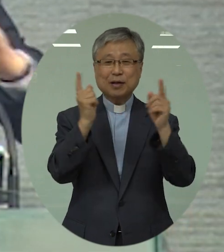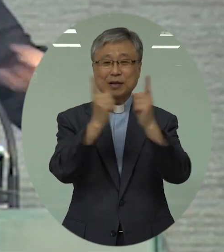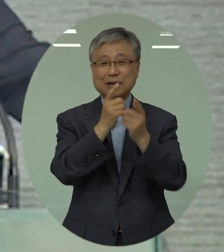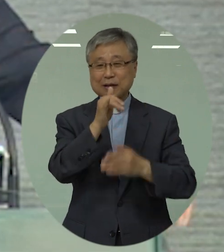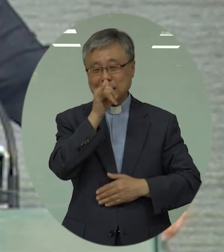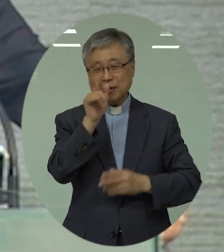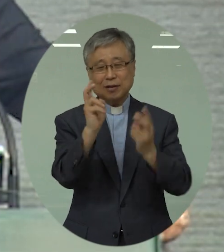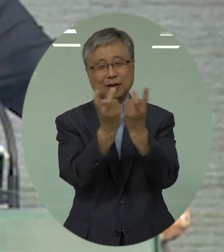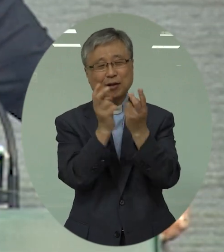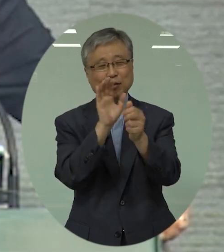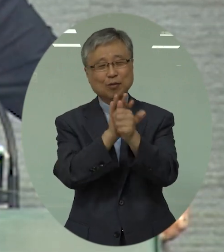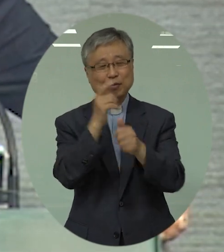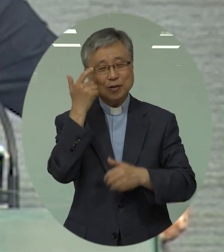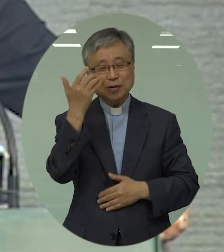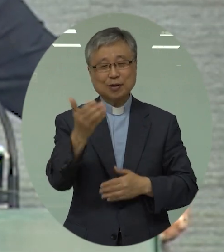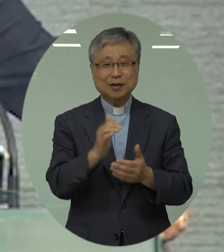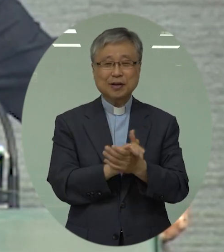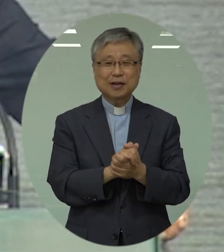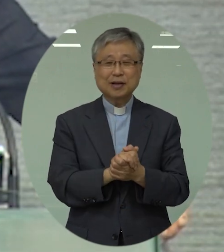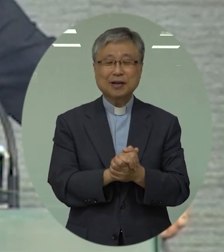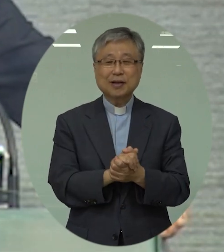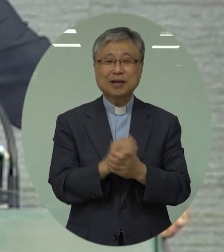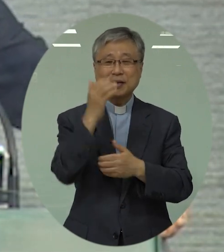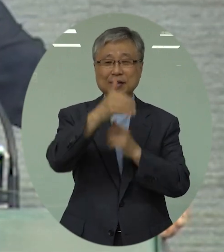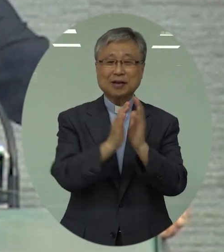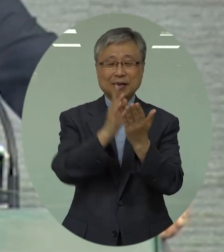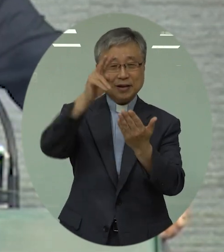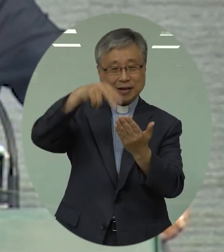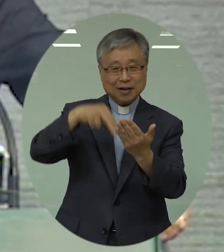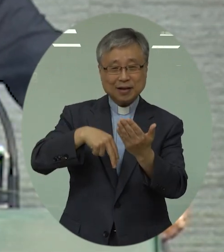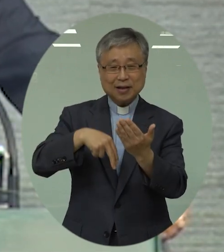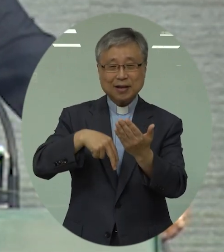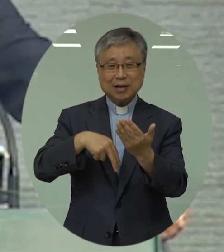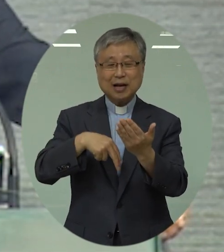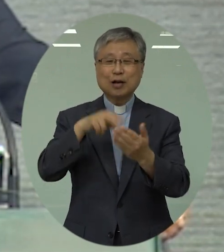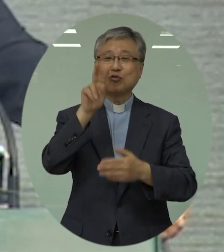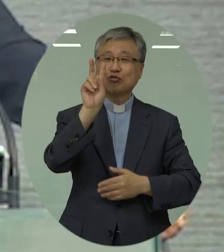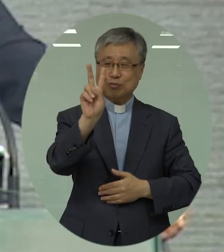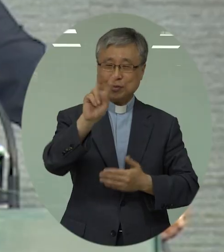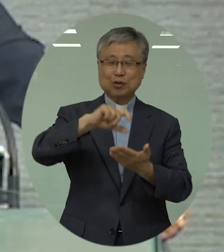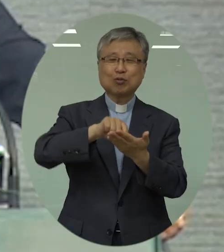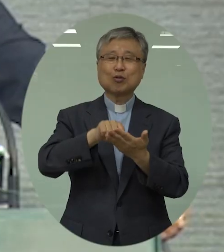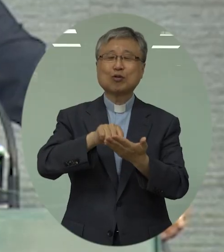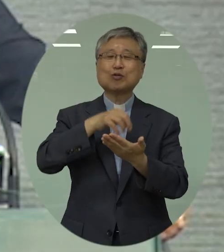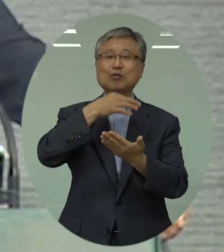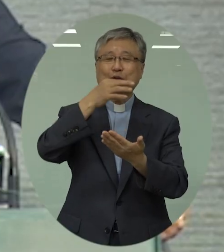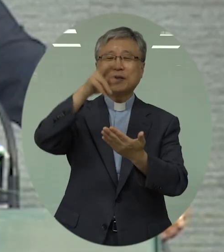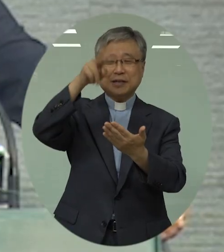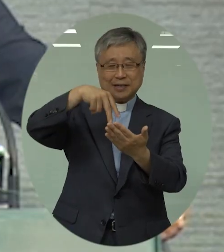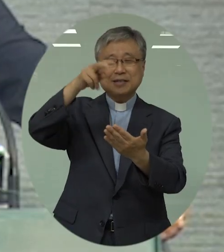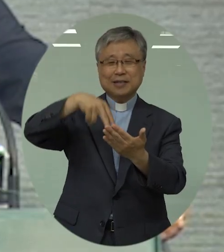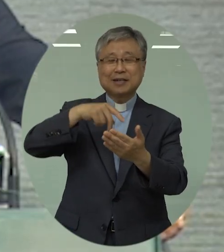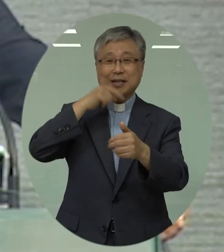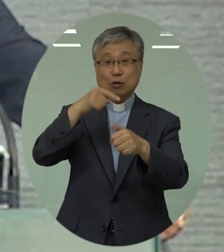도울 수가 있을까? 우선 성경 읽기, 성경 본문을 한 2번 정도는 소리내서 읽어라.